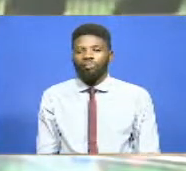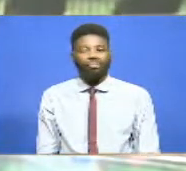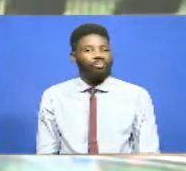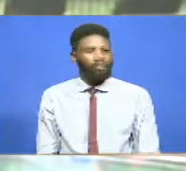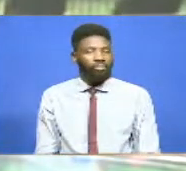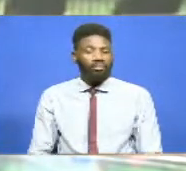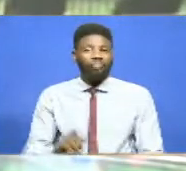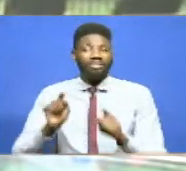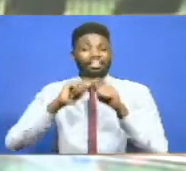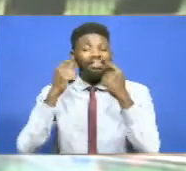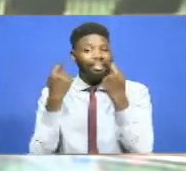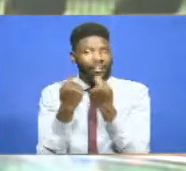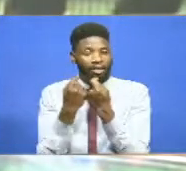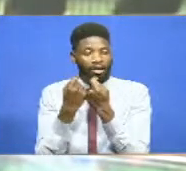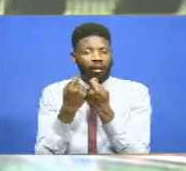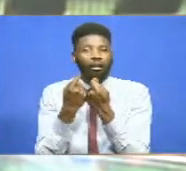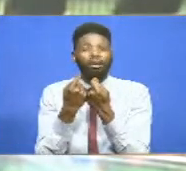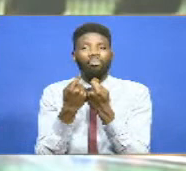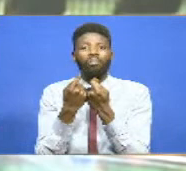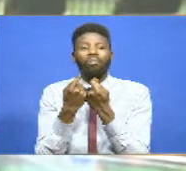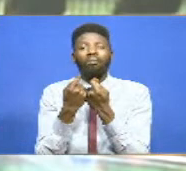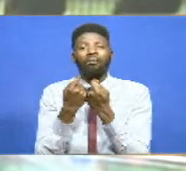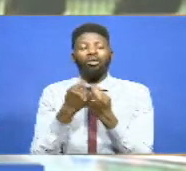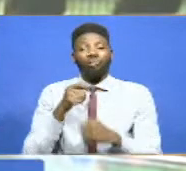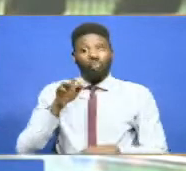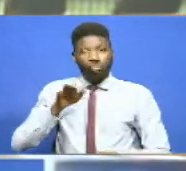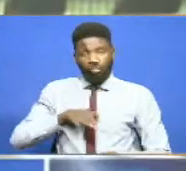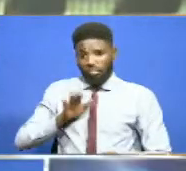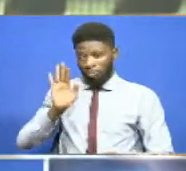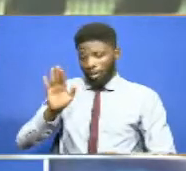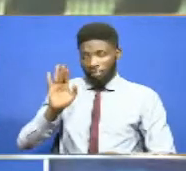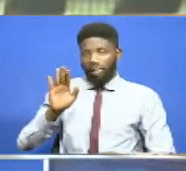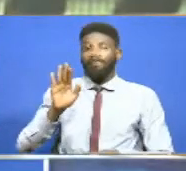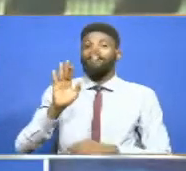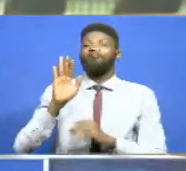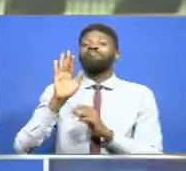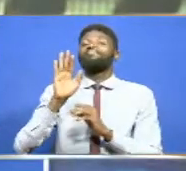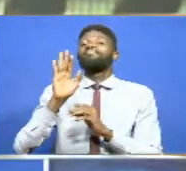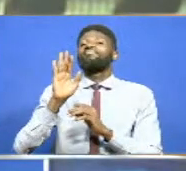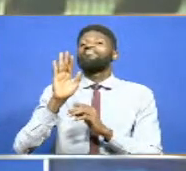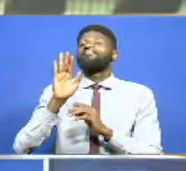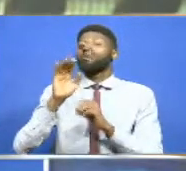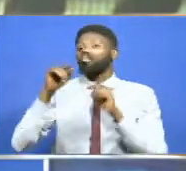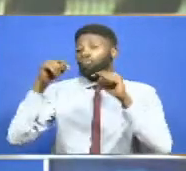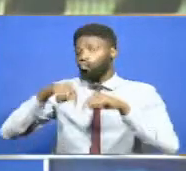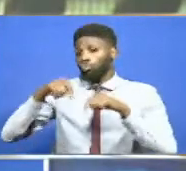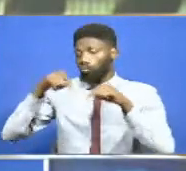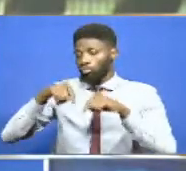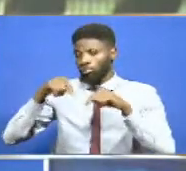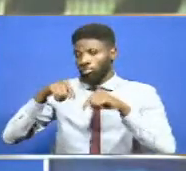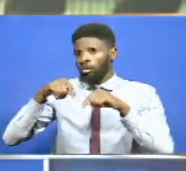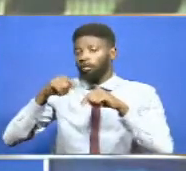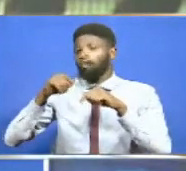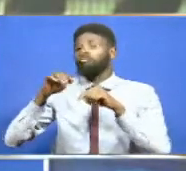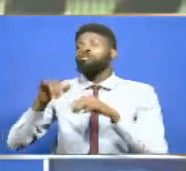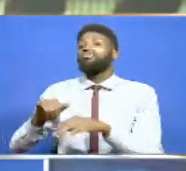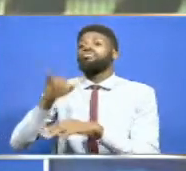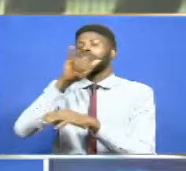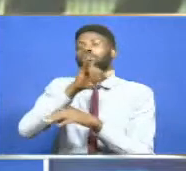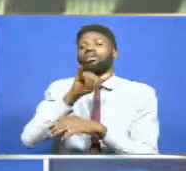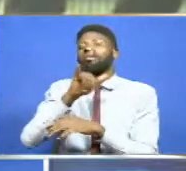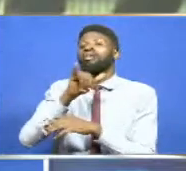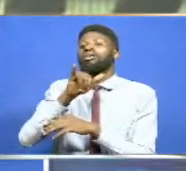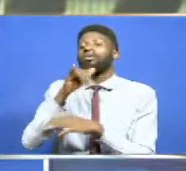Na timu ya mpira ya wavu wa wanawake ya Magereza ilisafiri leo asubuhi kuelekea jijini Tunis kabla ya kung'oa